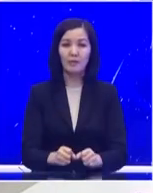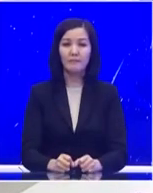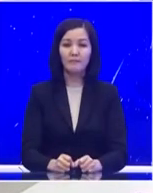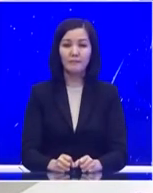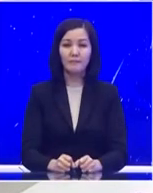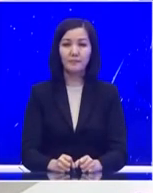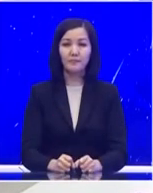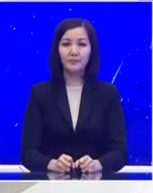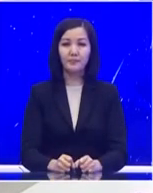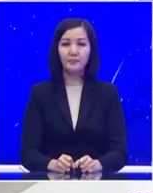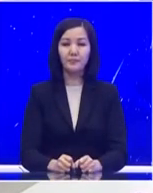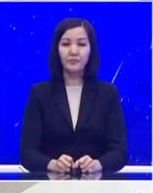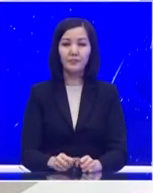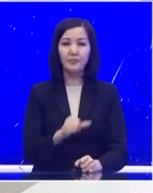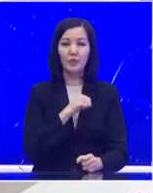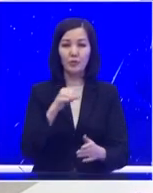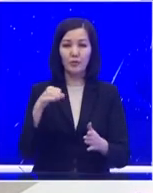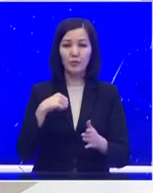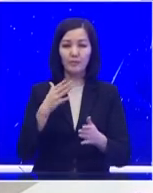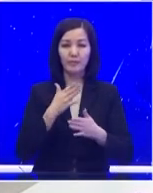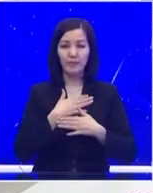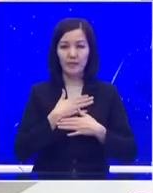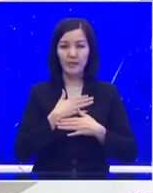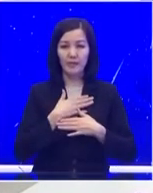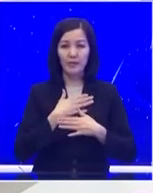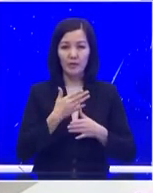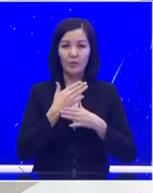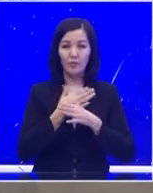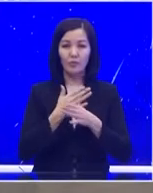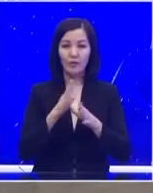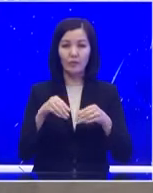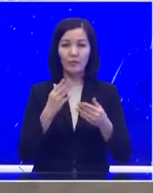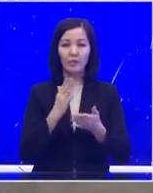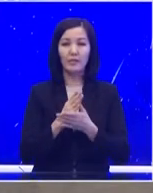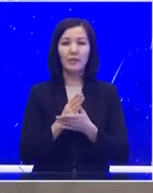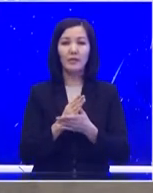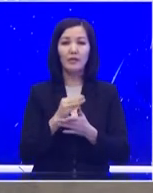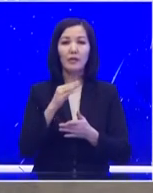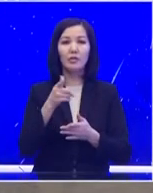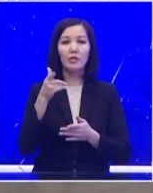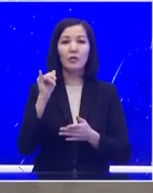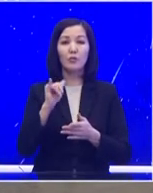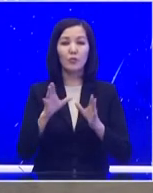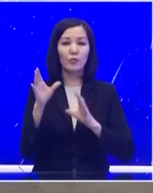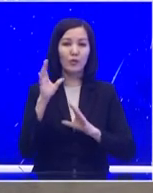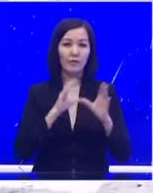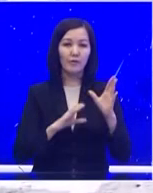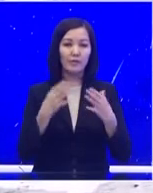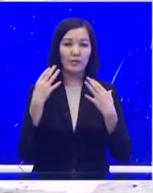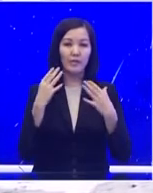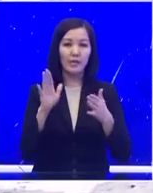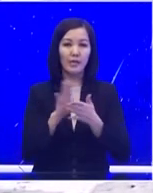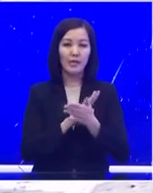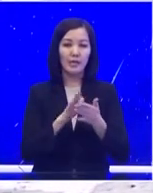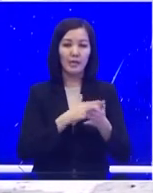жаңағы өзінің бізге деген көмегін тигізеді. Айта кетейік, Жетісу мемлекеттік университетінде еріктілер ұйымы